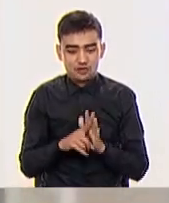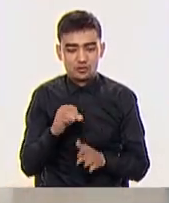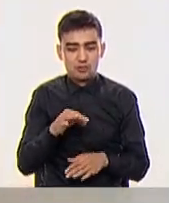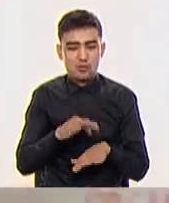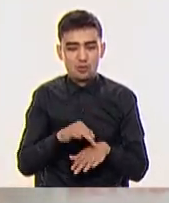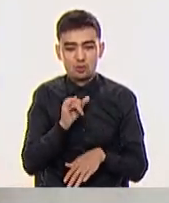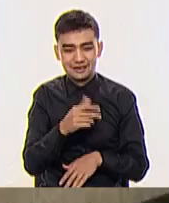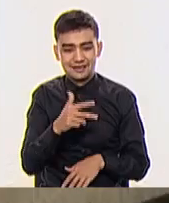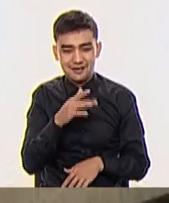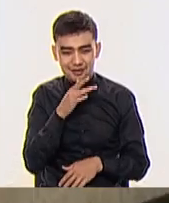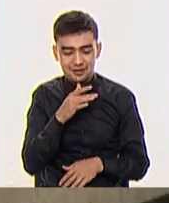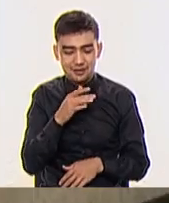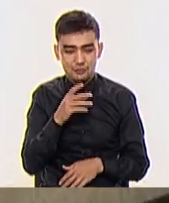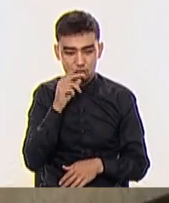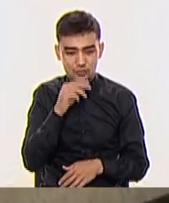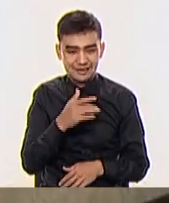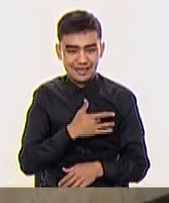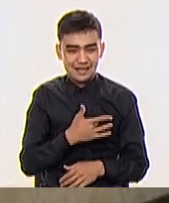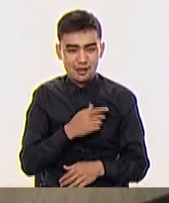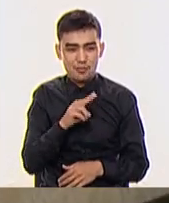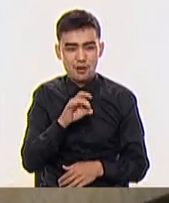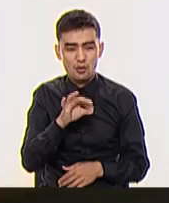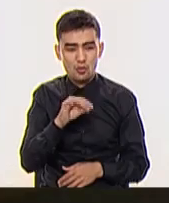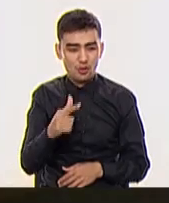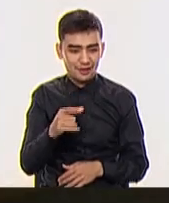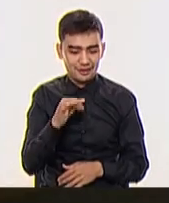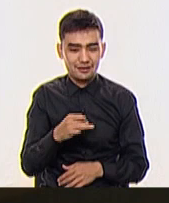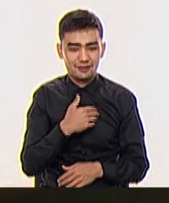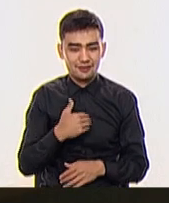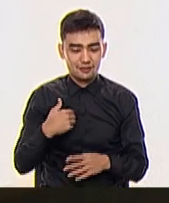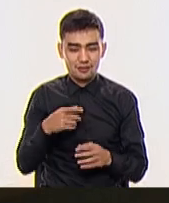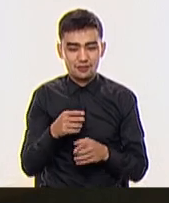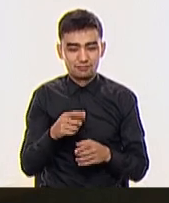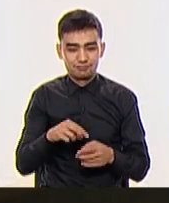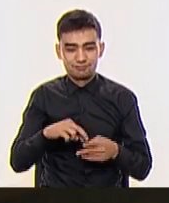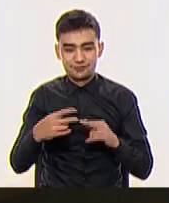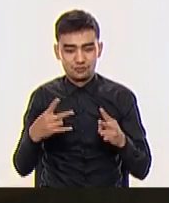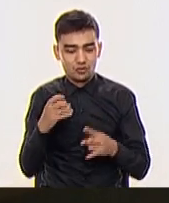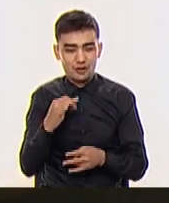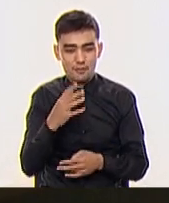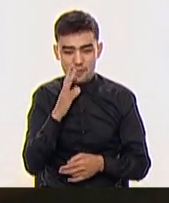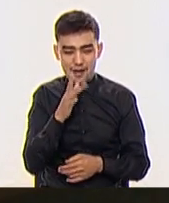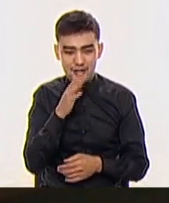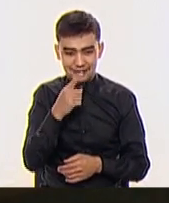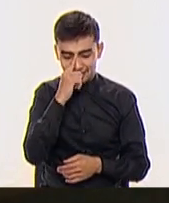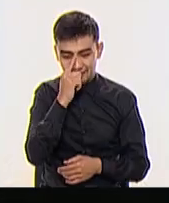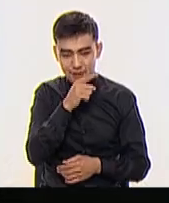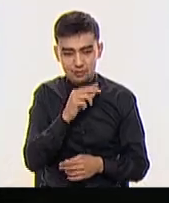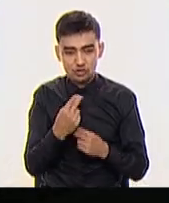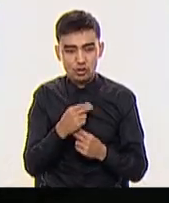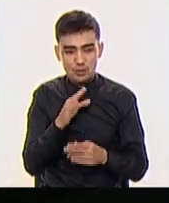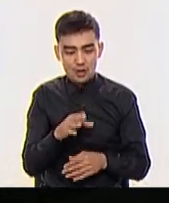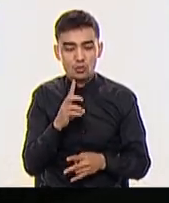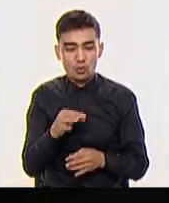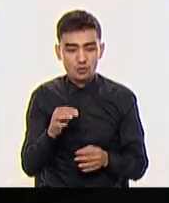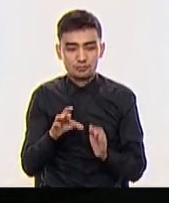У 30-летнего мужчины порок сердца и легочная гипертензия. Ему требуется пересадка. 5 лет назад он лечился в Индии, но донорские органы там